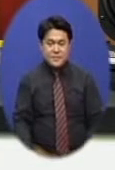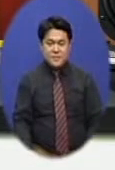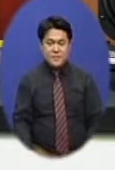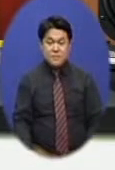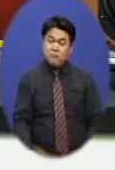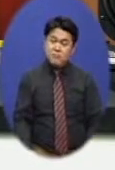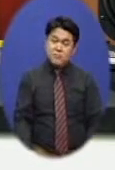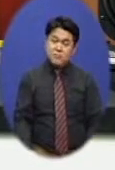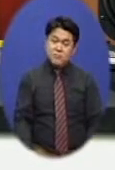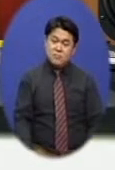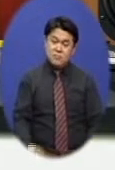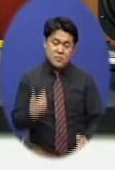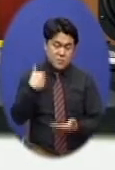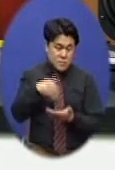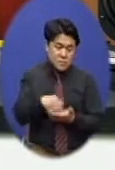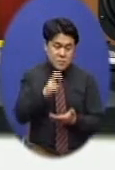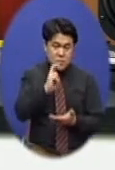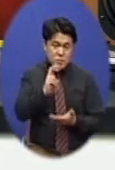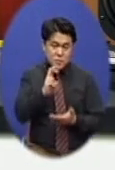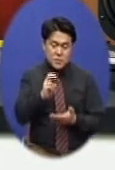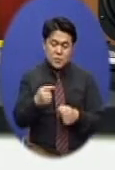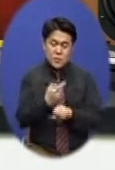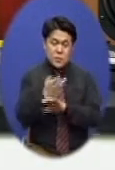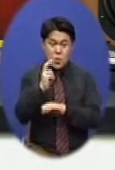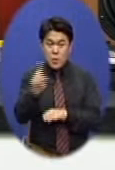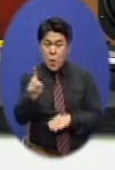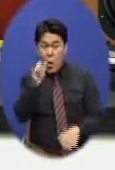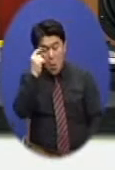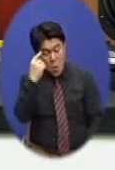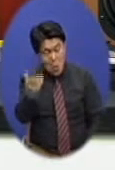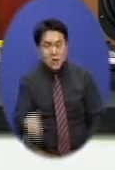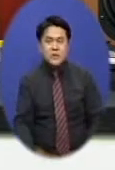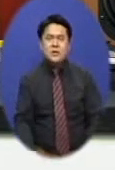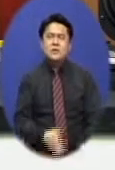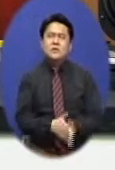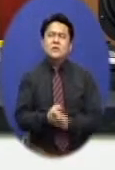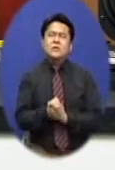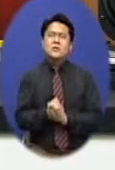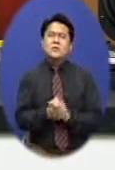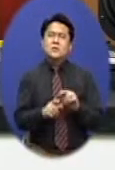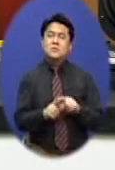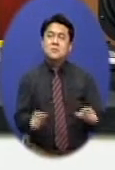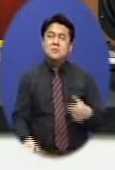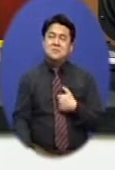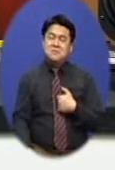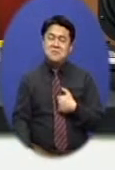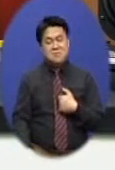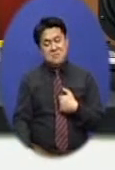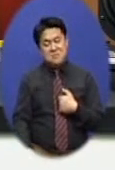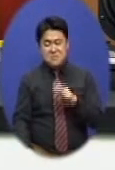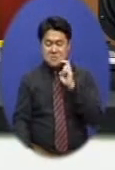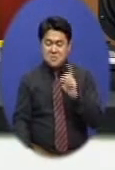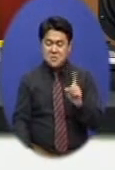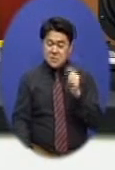뭐 원점 두고 또 다른 노래 좋아하는 노래는 어떤 노래를? 주로 이제 우리가 저희가